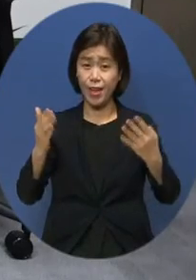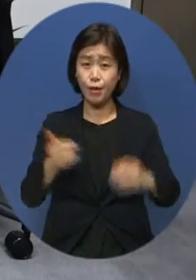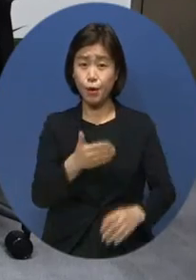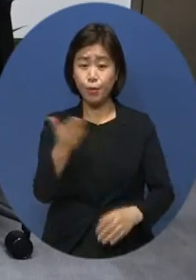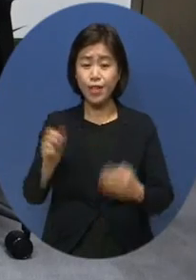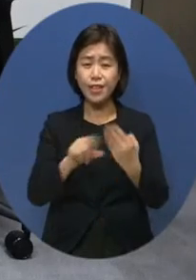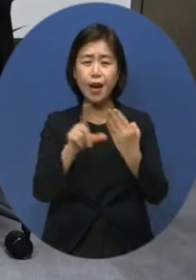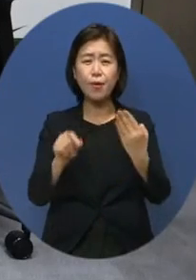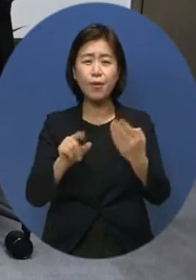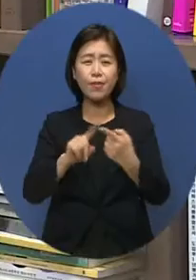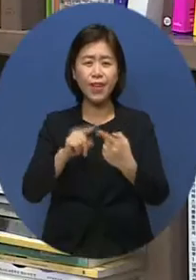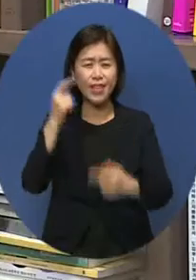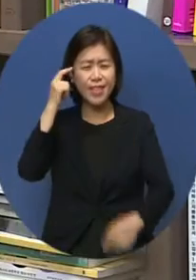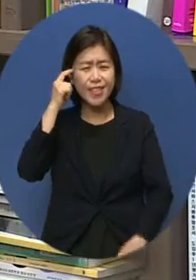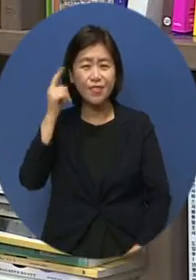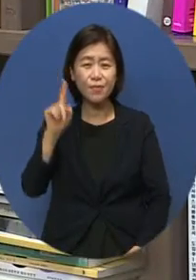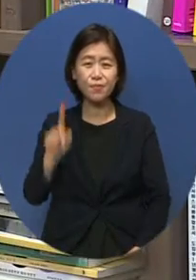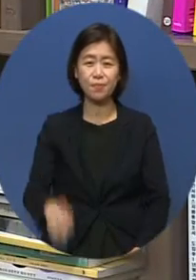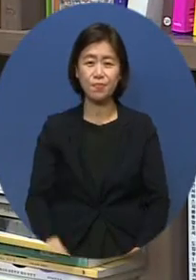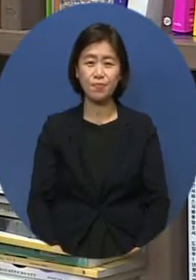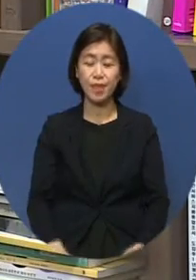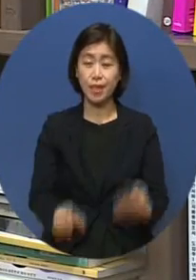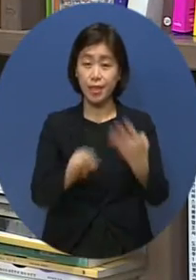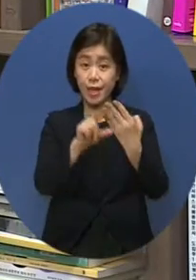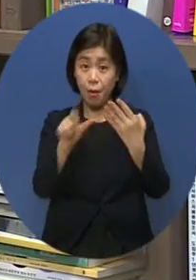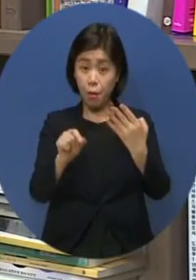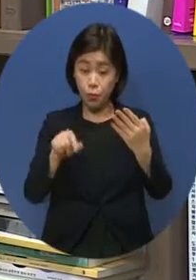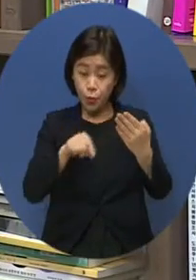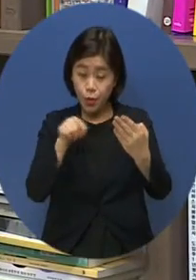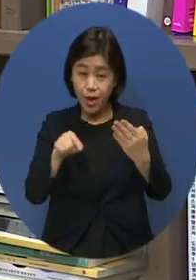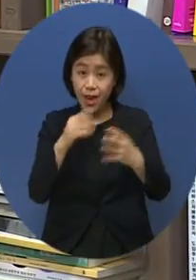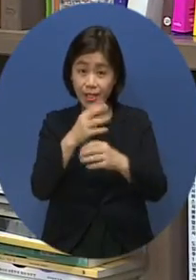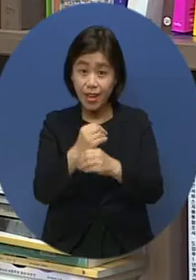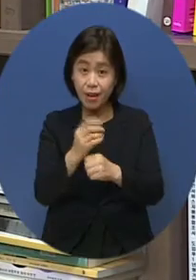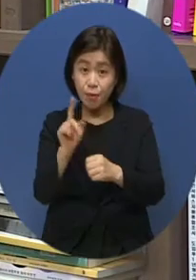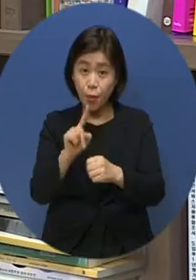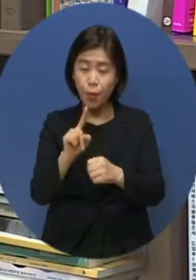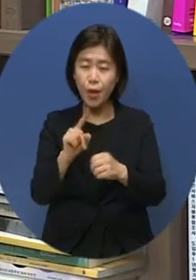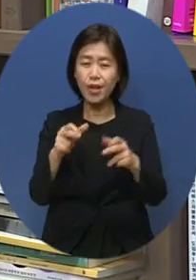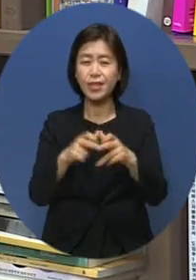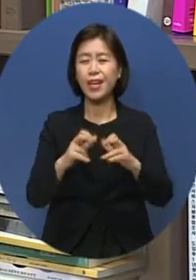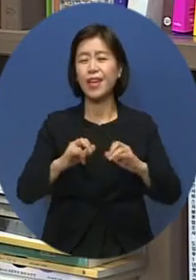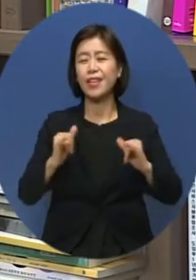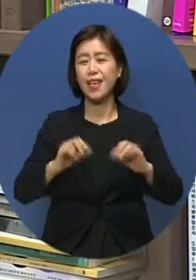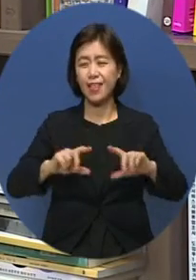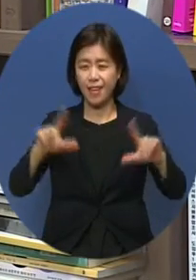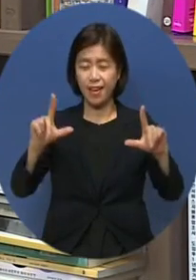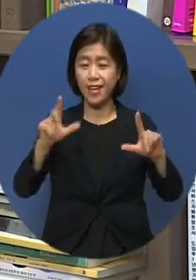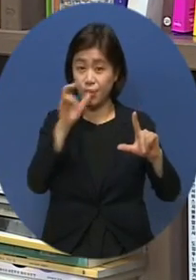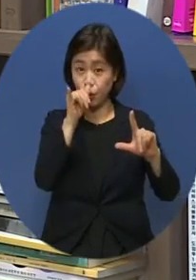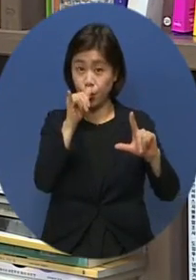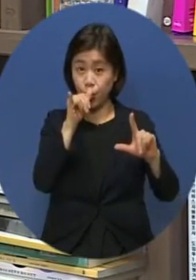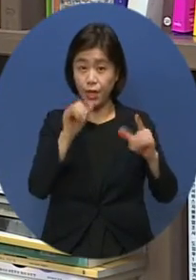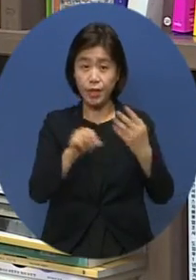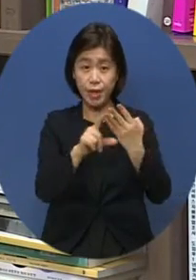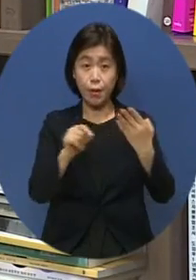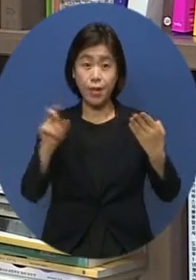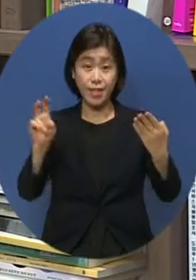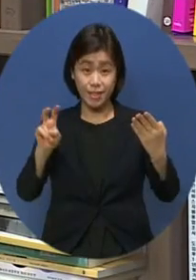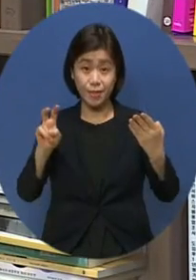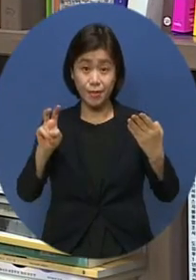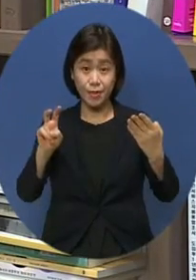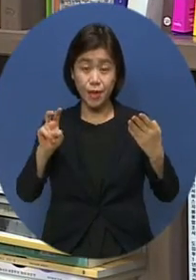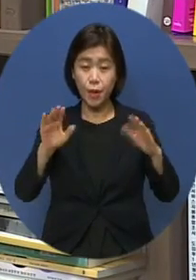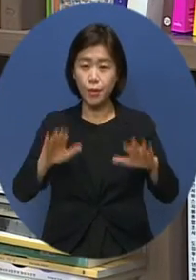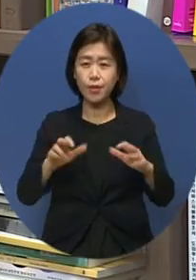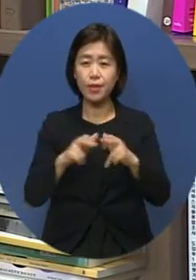것들이 떠오르시나요? 네, 4월은 장애인의 날이 있는 날이죠. 정확하게는 4월 20일인데요. 그래서 오늘은 장애인의